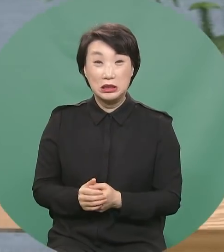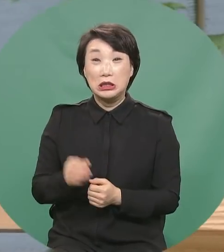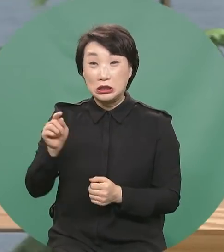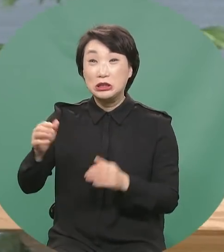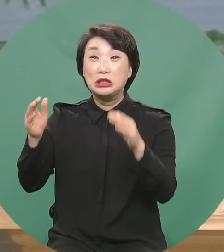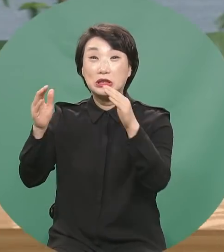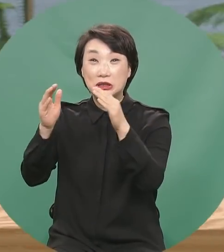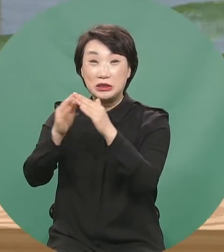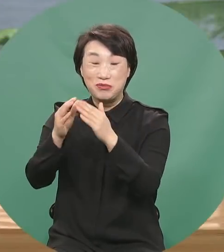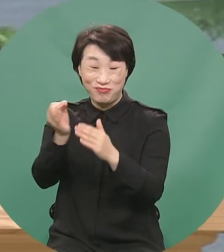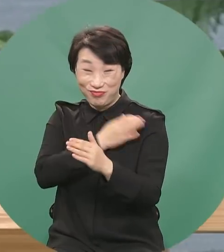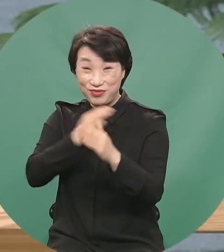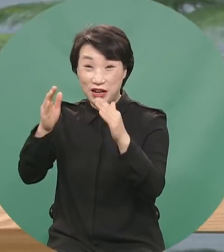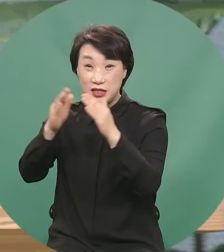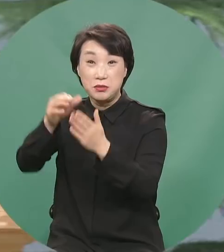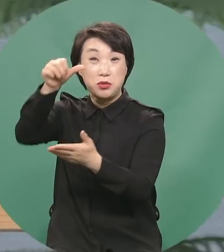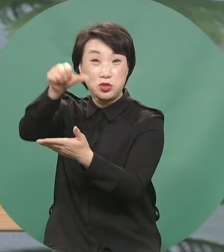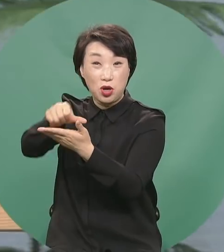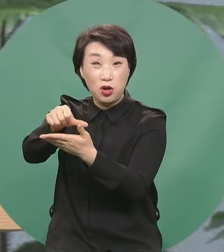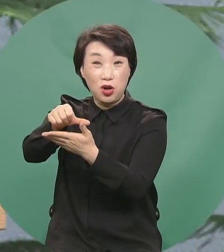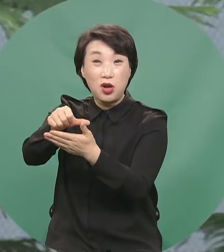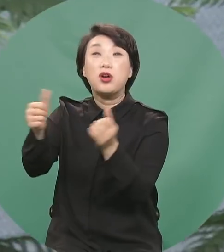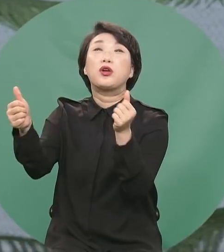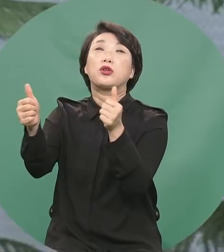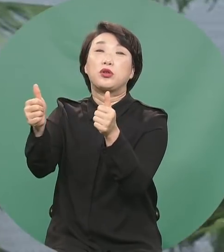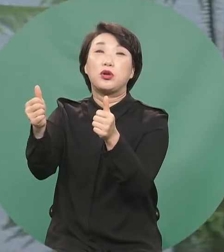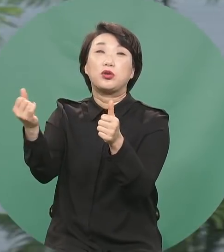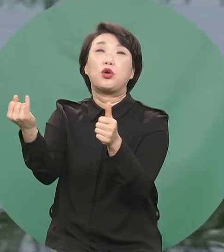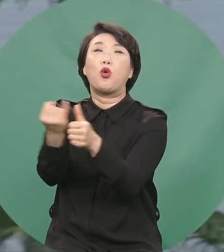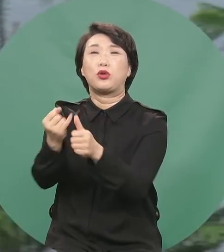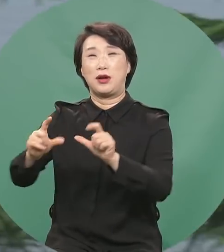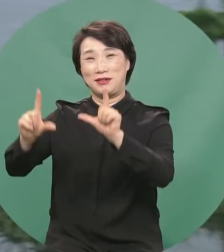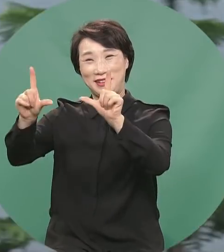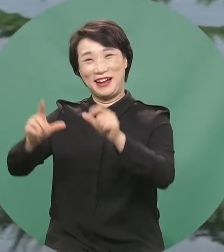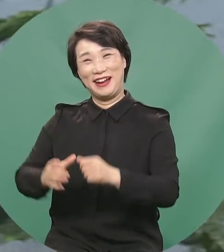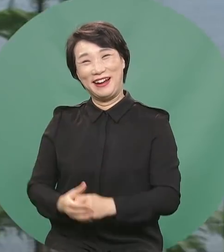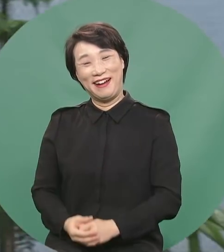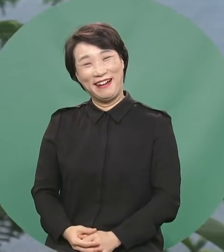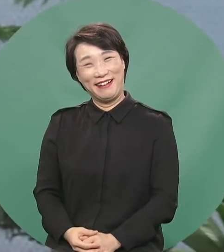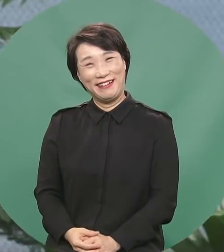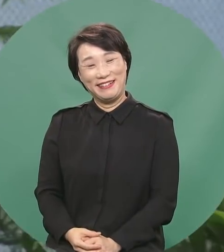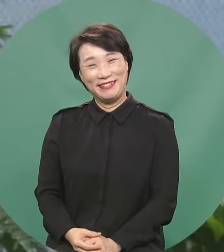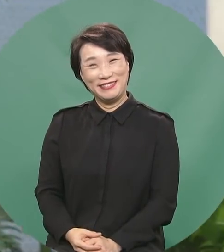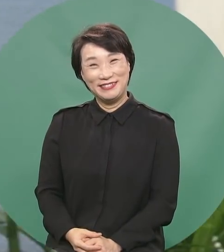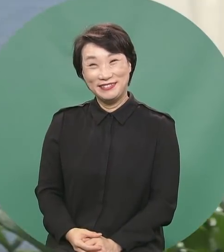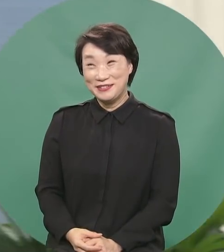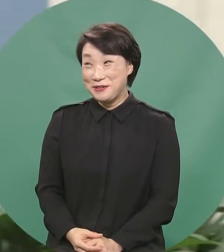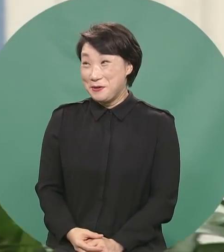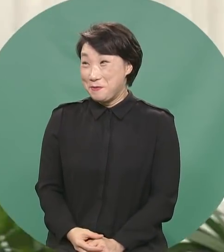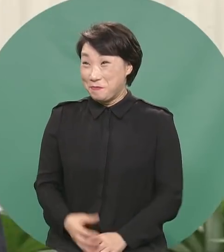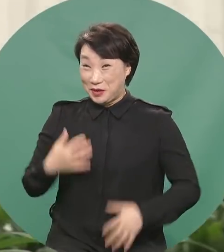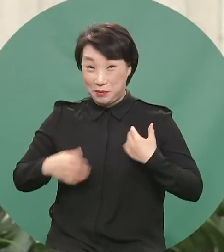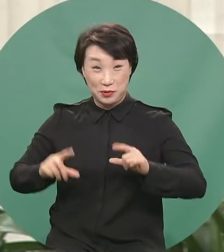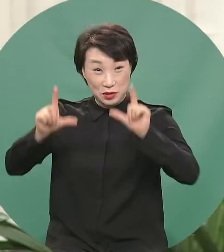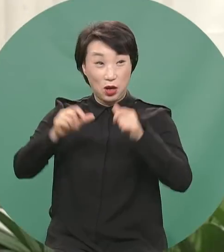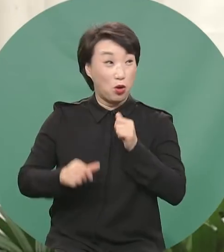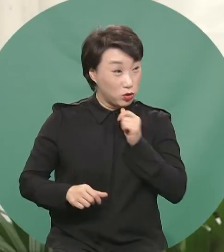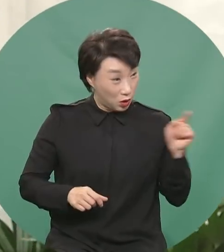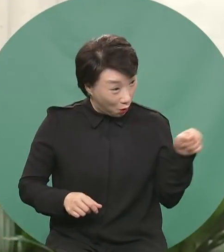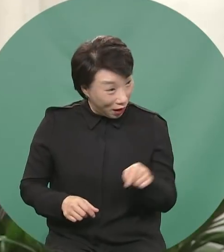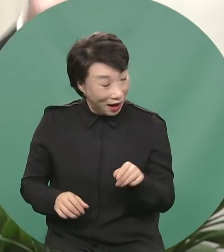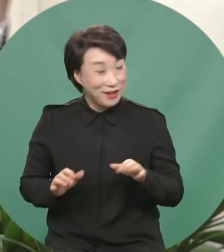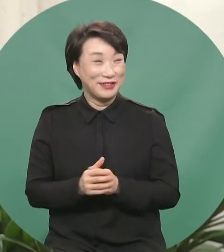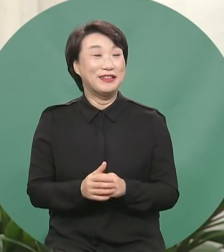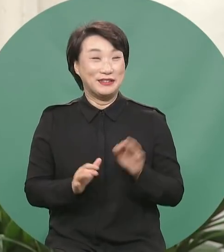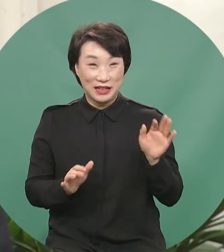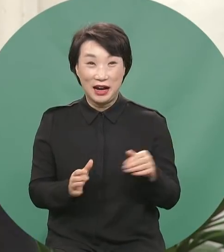집에 맏아들 장가 보내는 날인데 이 기쁜 날 거지가 왔는데